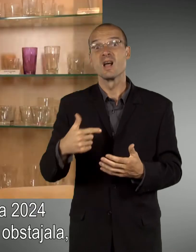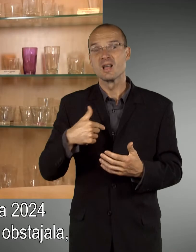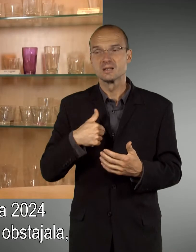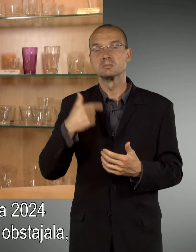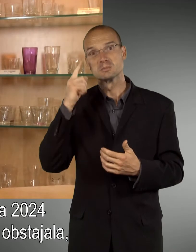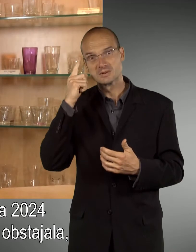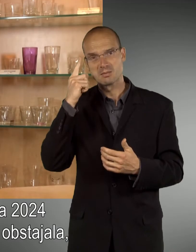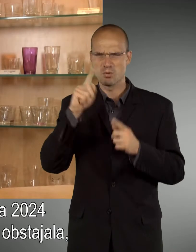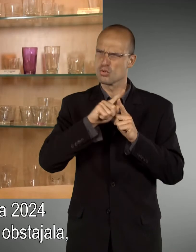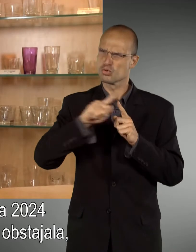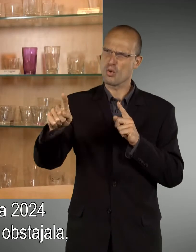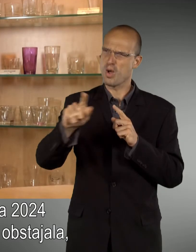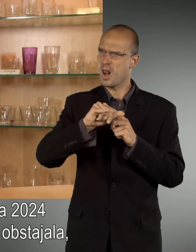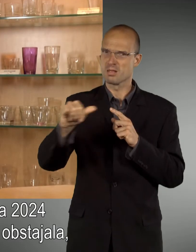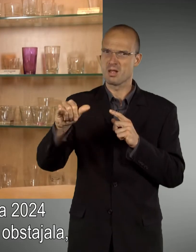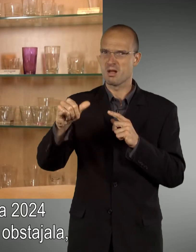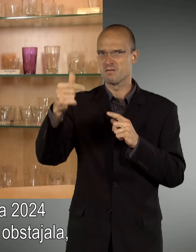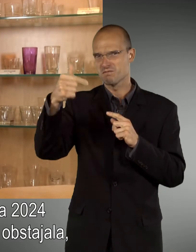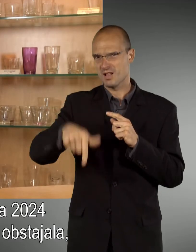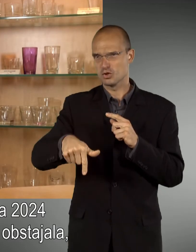Jaz mislim, da do leta